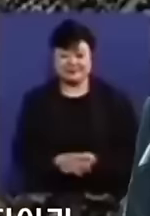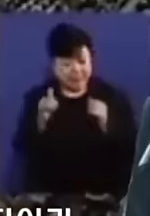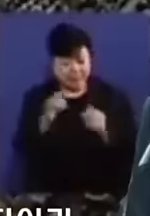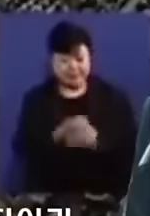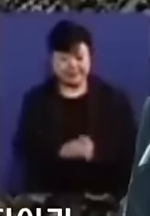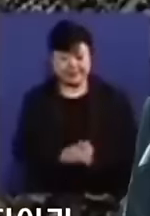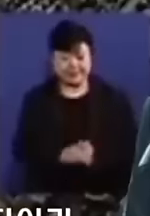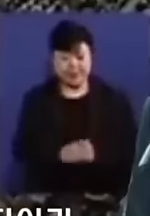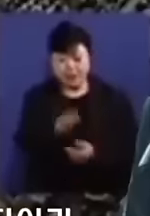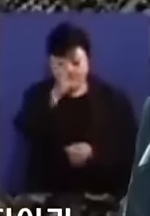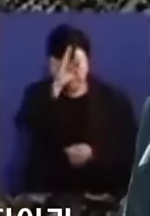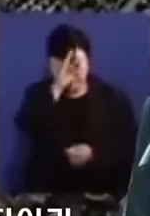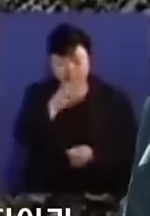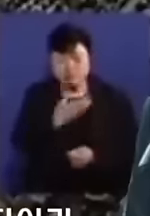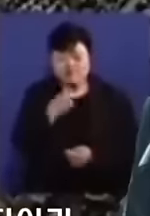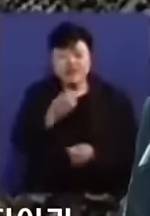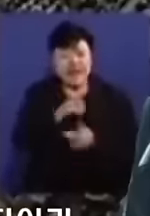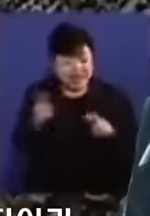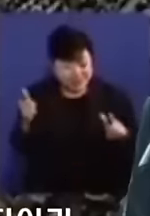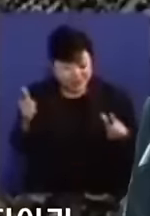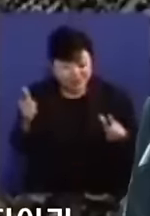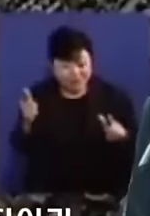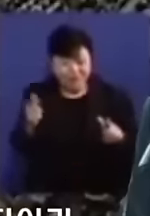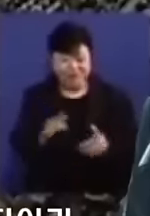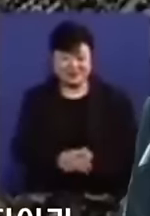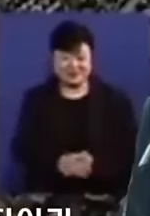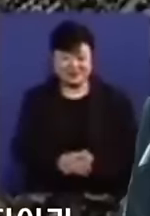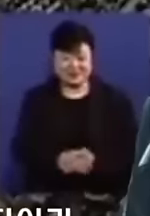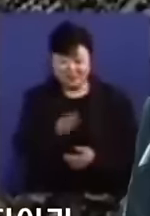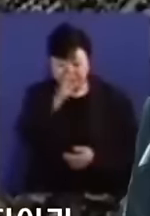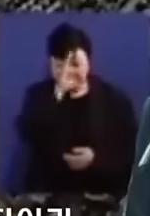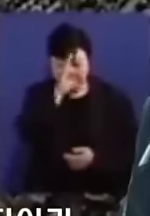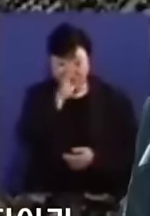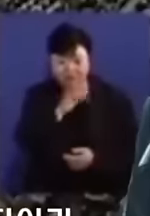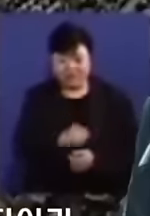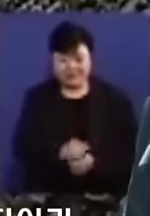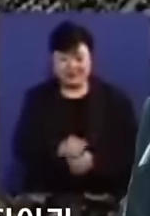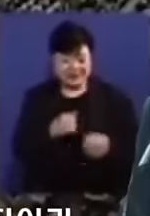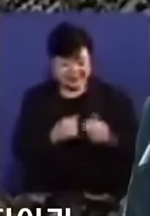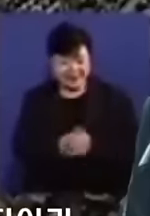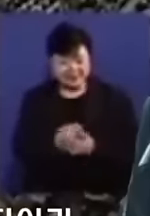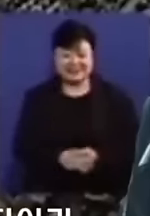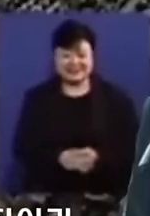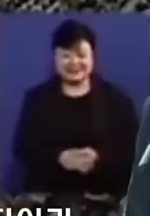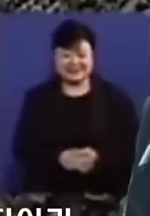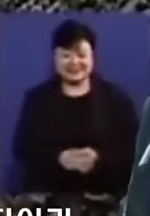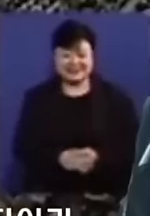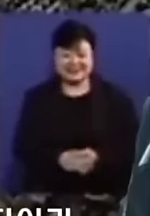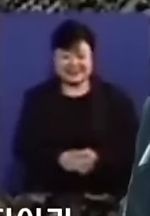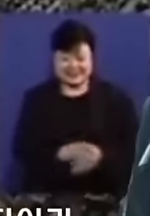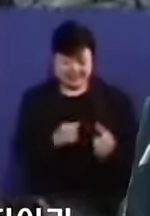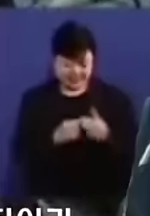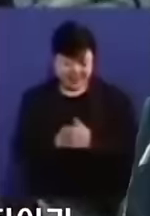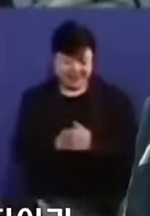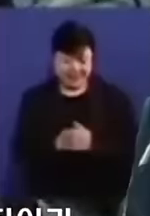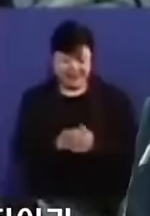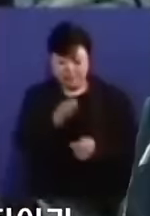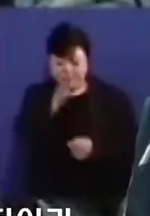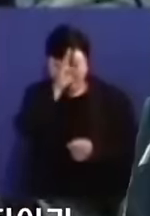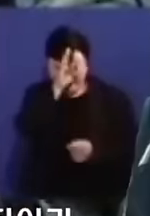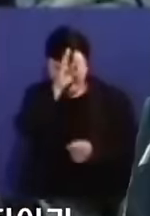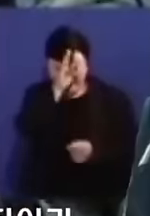이분은 질병이 불행이 아니라 그 질병에 걸렸기 때문에 사는 것입니다. 그러므로